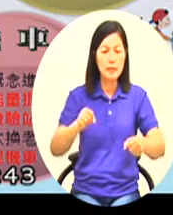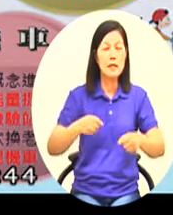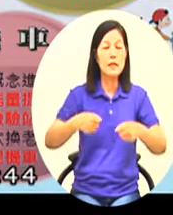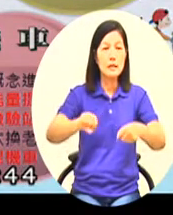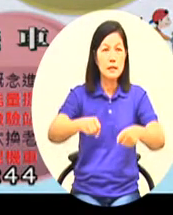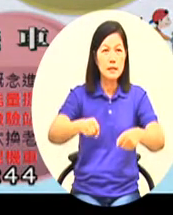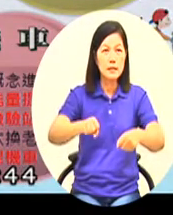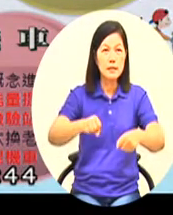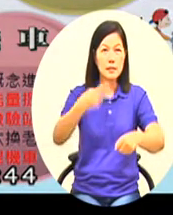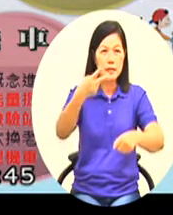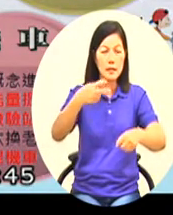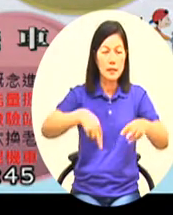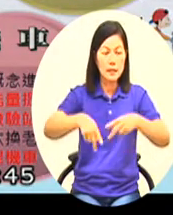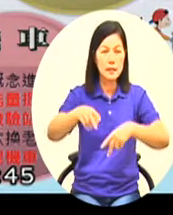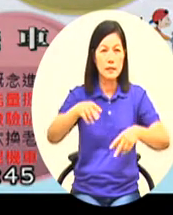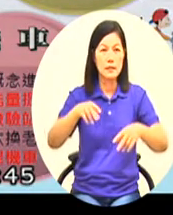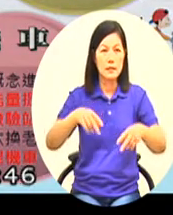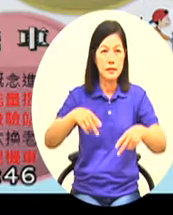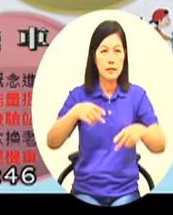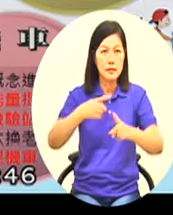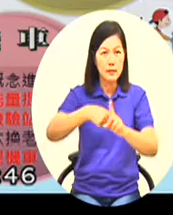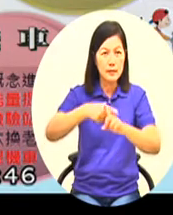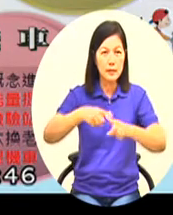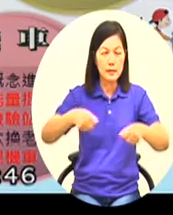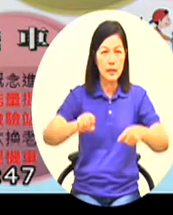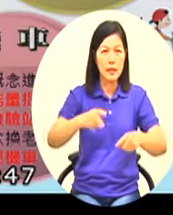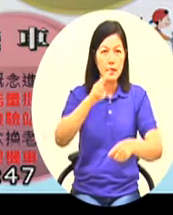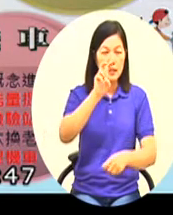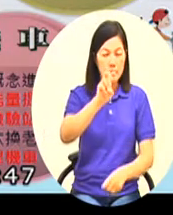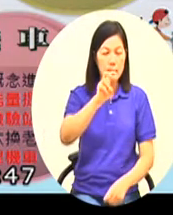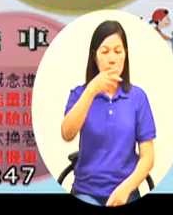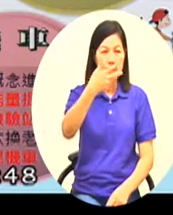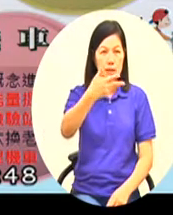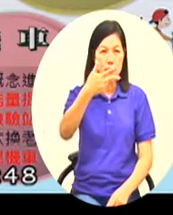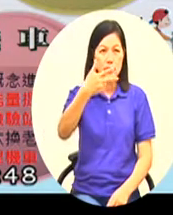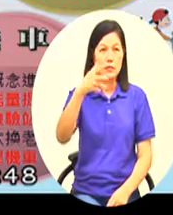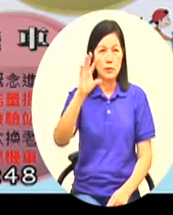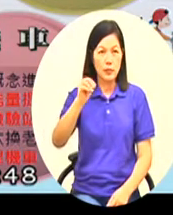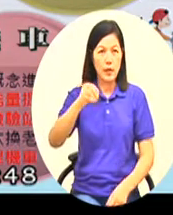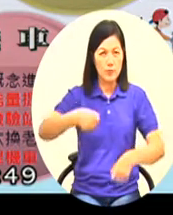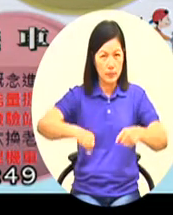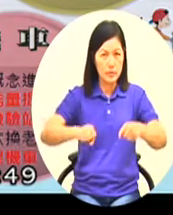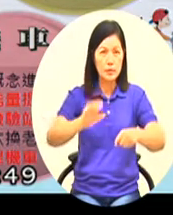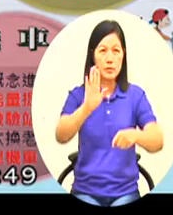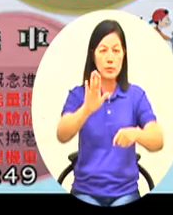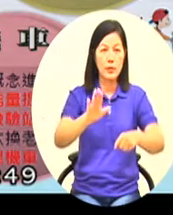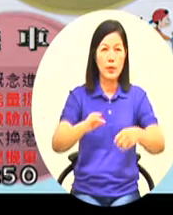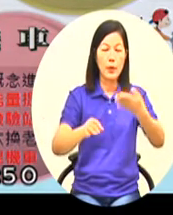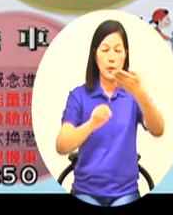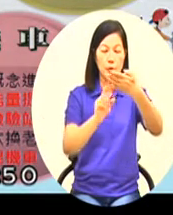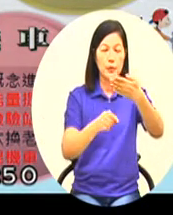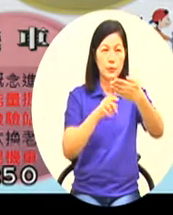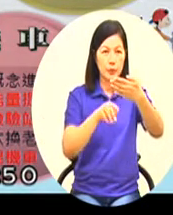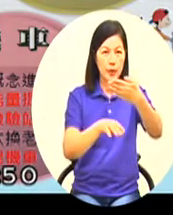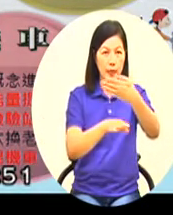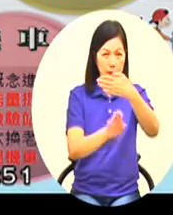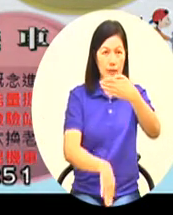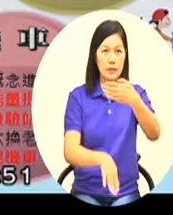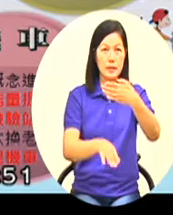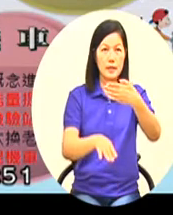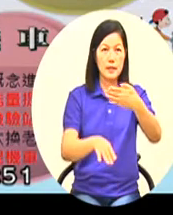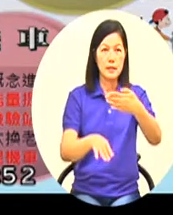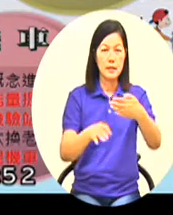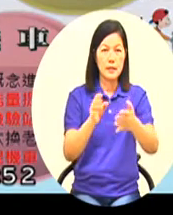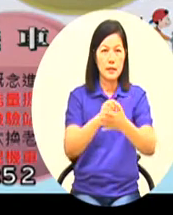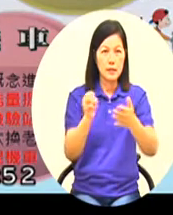们的二行程机车数量是275,000部，那到九月底我们汰换了将近有60,000部